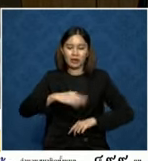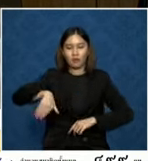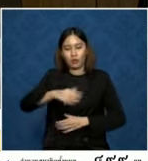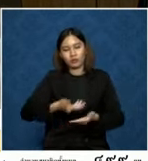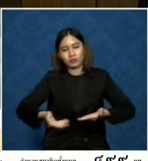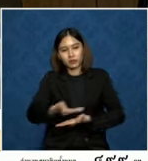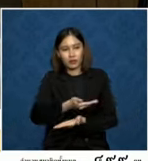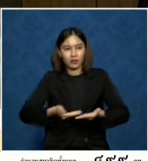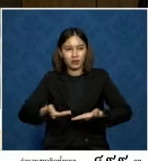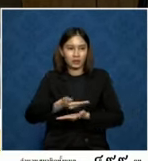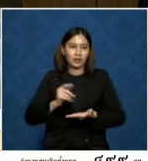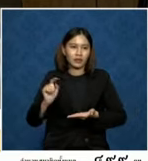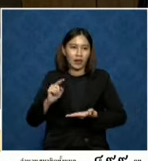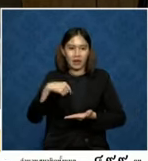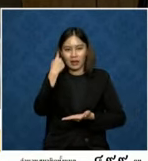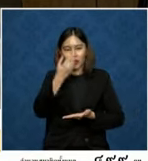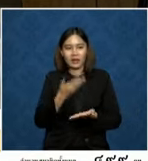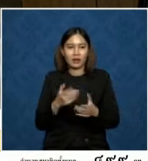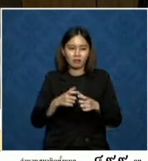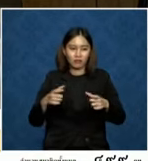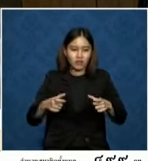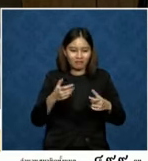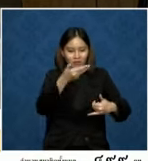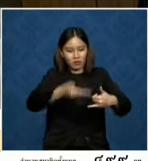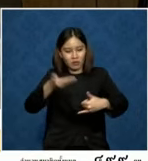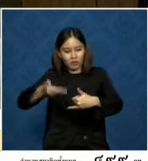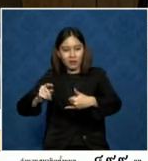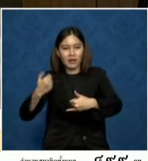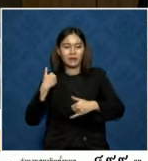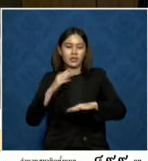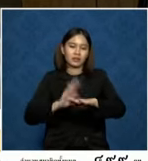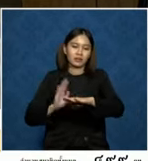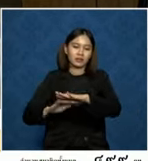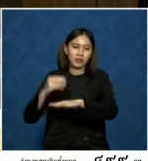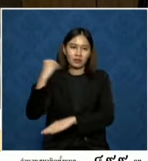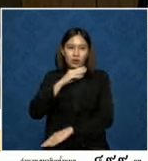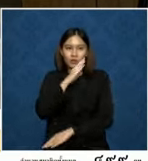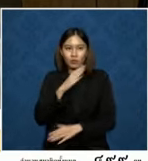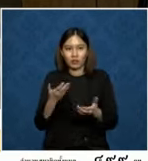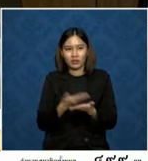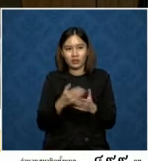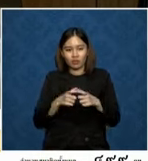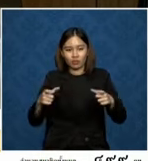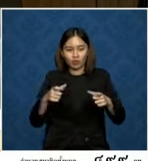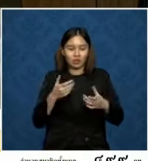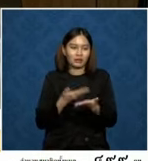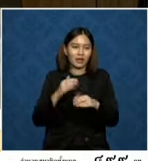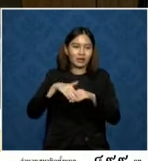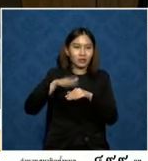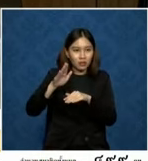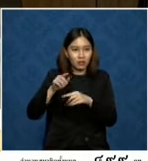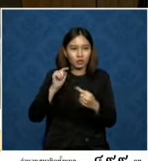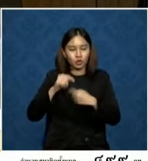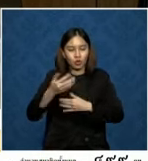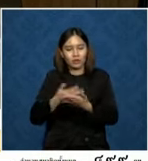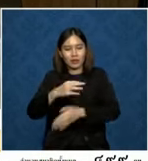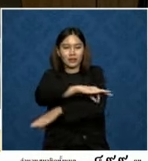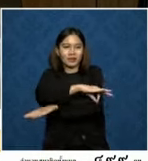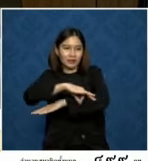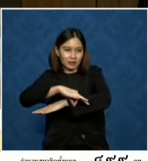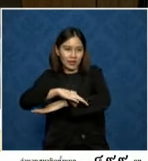นะครับว่าใครที่ออกเช็คนั้นเป็นยังไงและมีการแจ้งเตือนเสมอถ้าเกิดว่าเขาออกเช็คเกินวงเงินที่ควรจะเป็นกับบัญชีกระแสรายวันกระแส